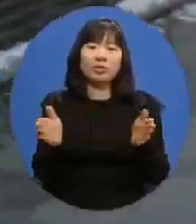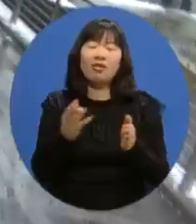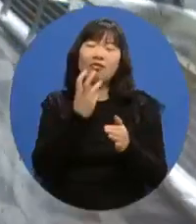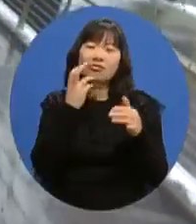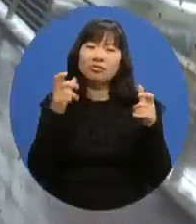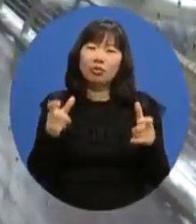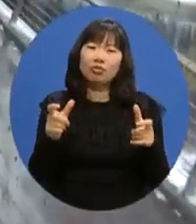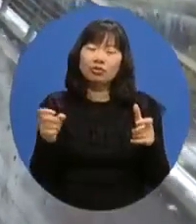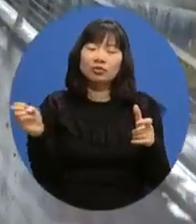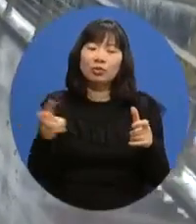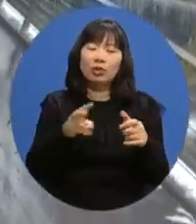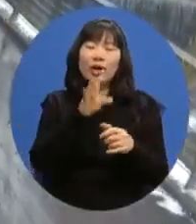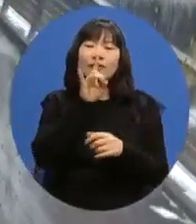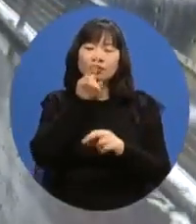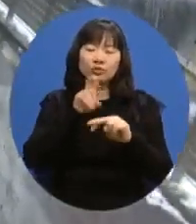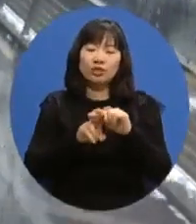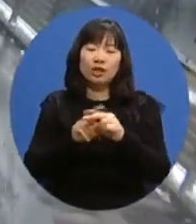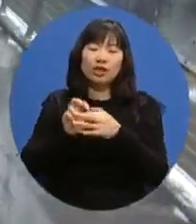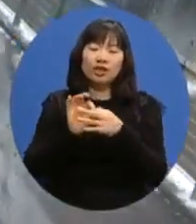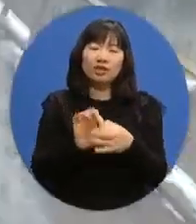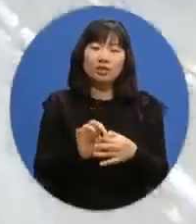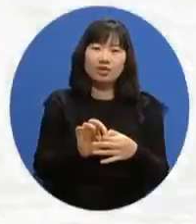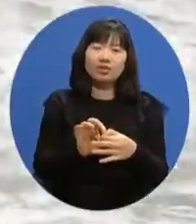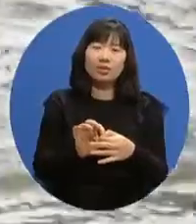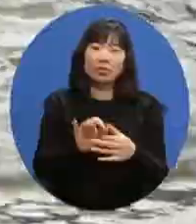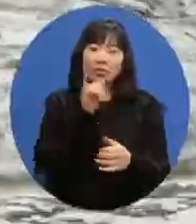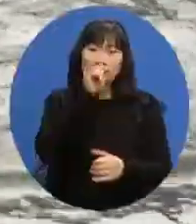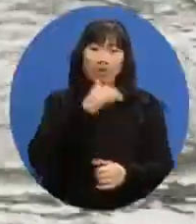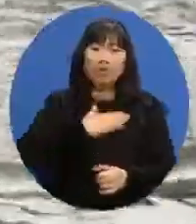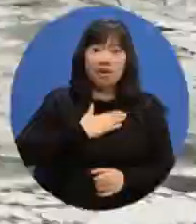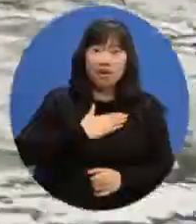서울 한복판을 이렇게 계속 쭉 흘러.